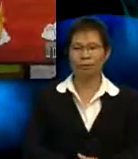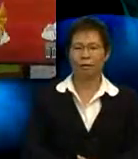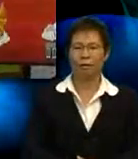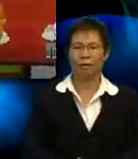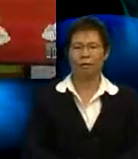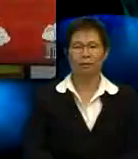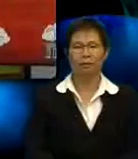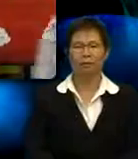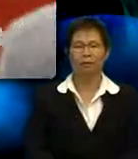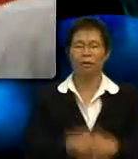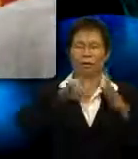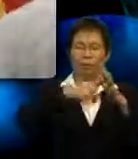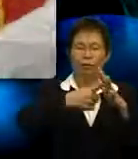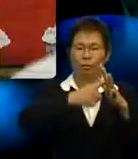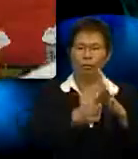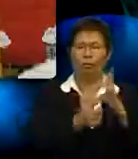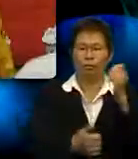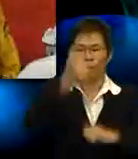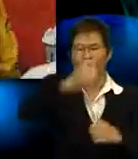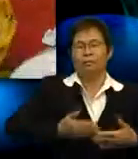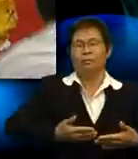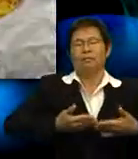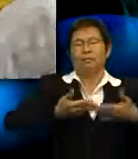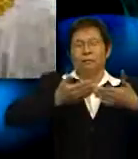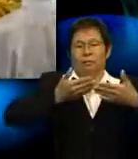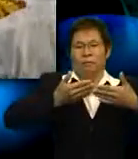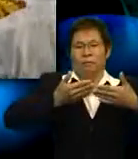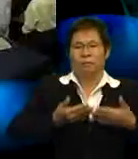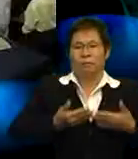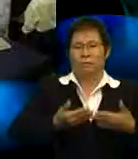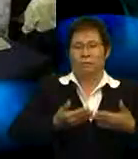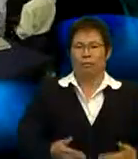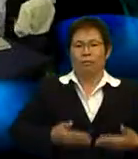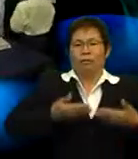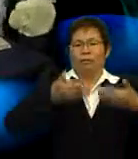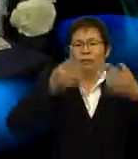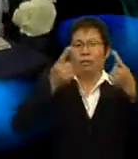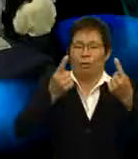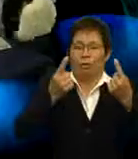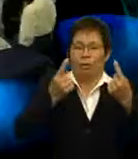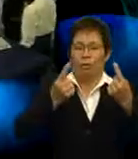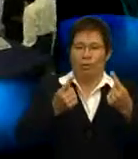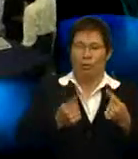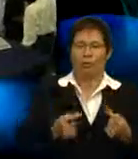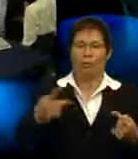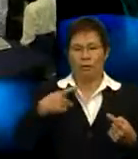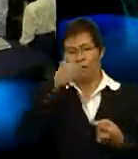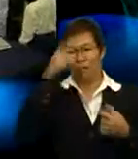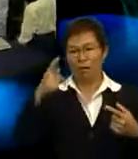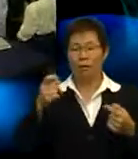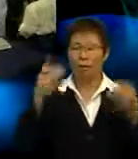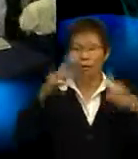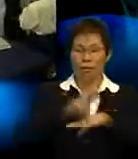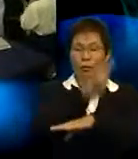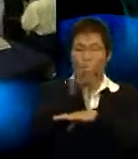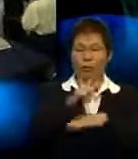Okey, mula-mula sekali tarik nafas. Satu. Sebab kita banyak nak gunakan tenaga.